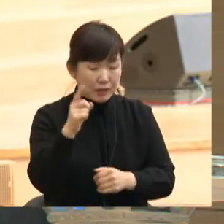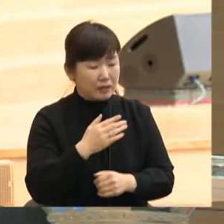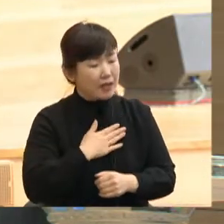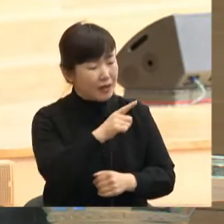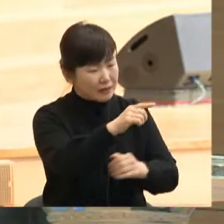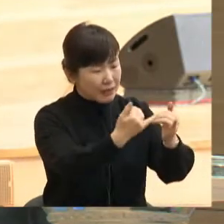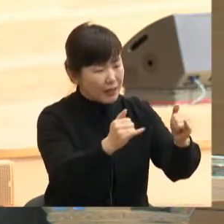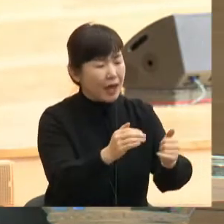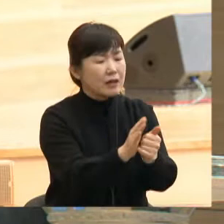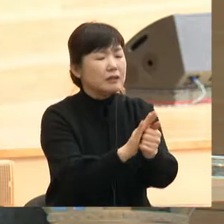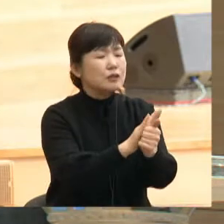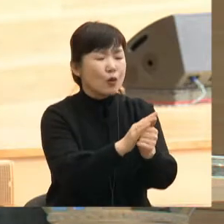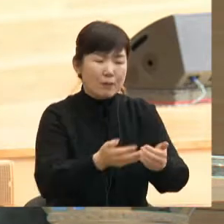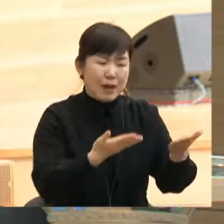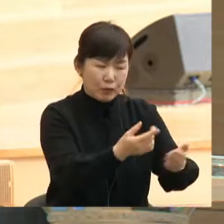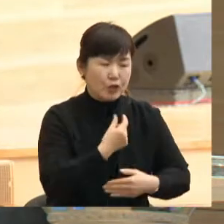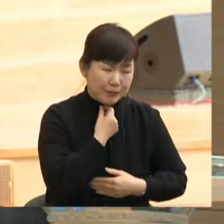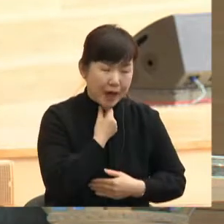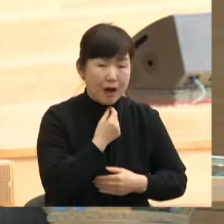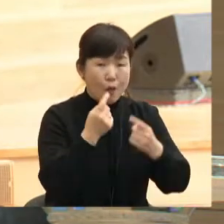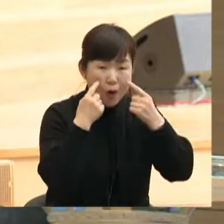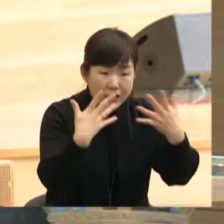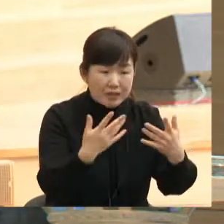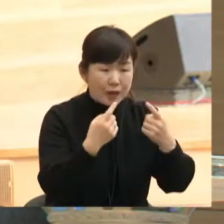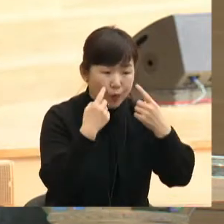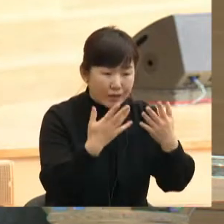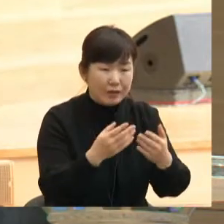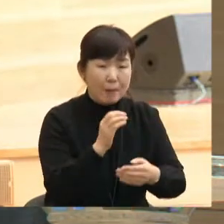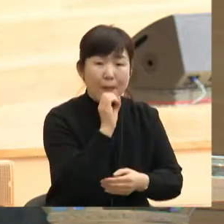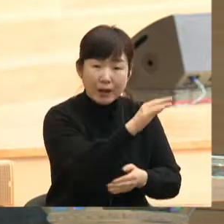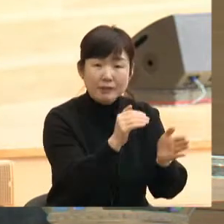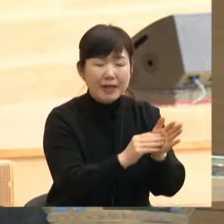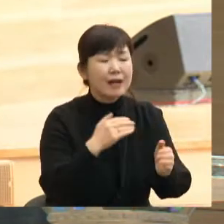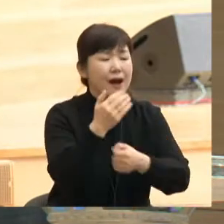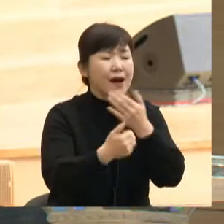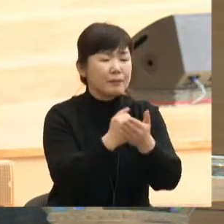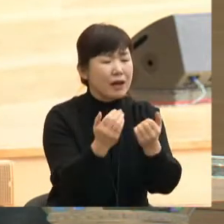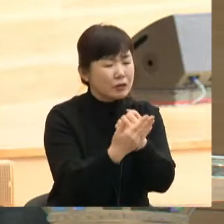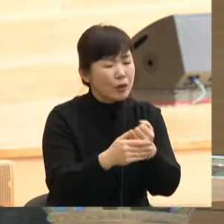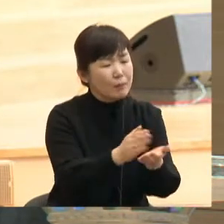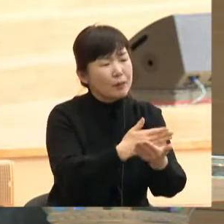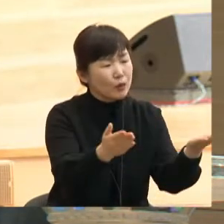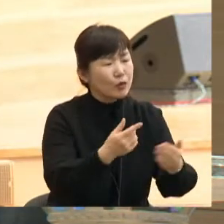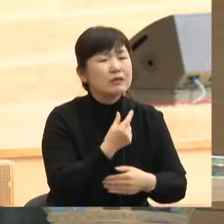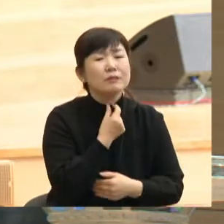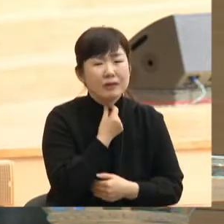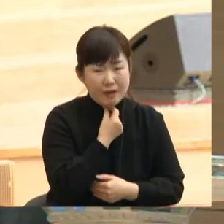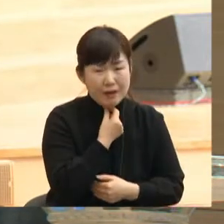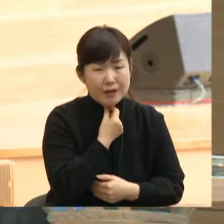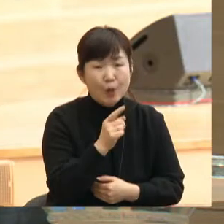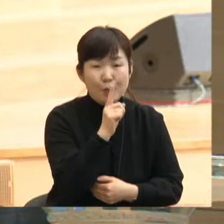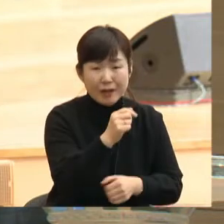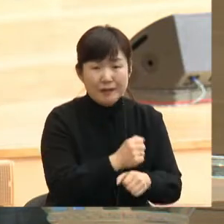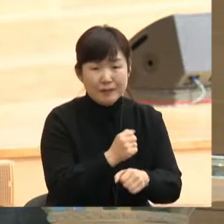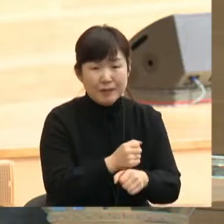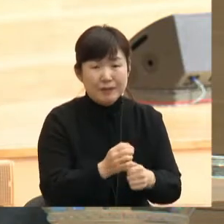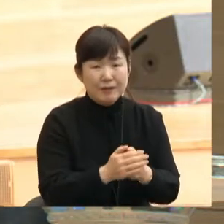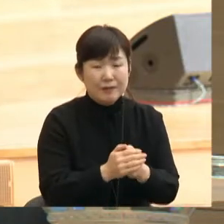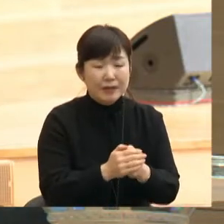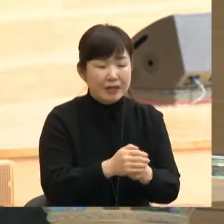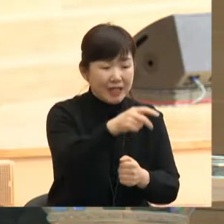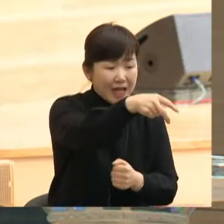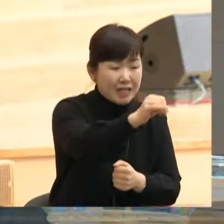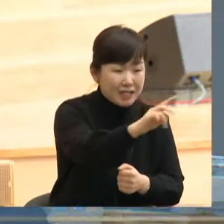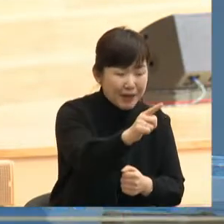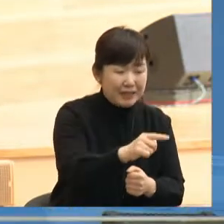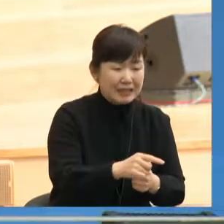하나님의 은총을 베풀려고 한다. 분명하게 다윗은 이야기를 했어요. 내가 하나님의 은총을 그에게 베풀려고 한다. 시바는 왕궁에